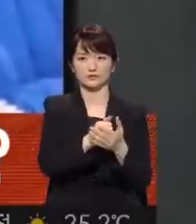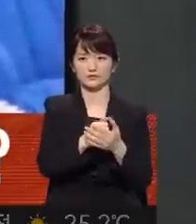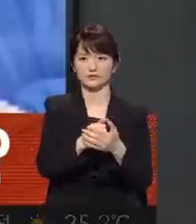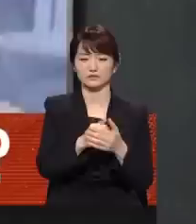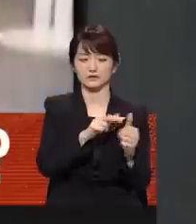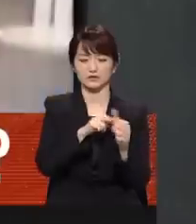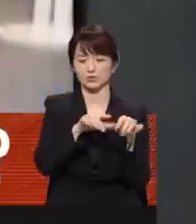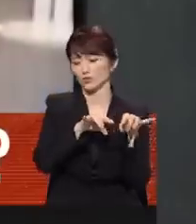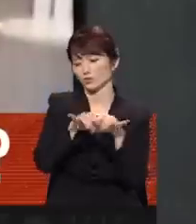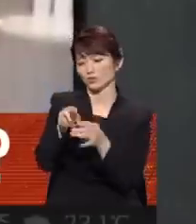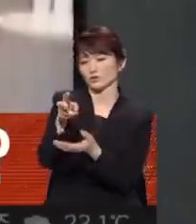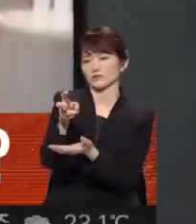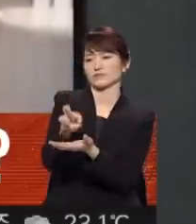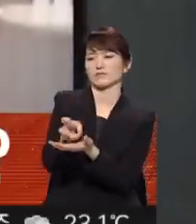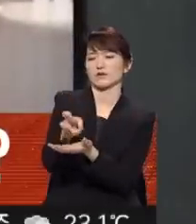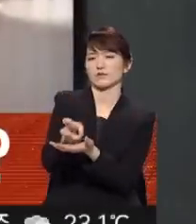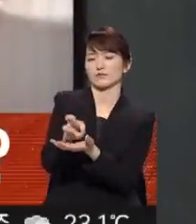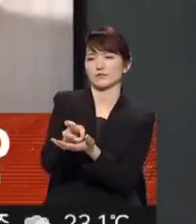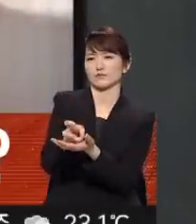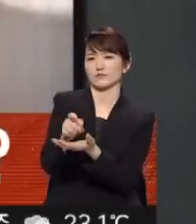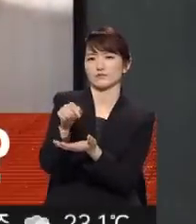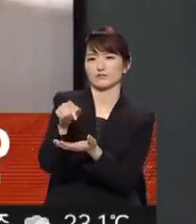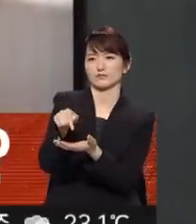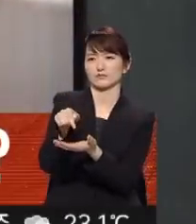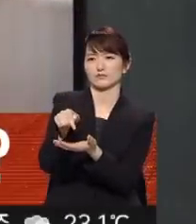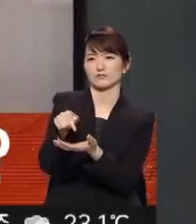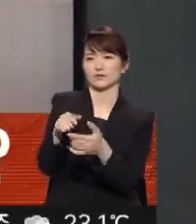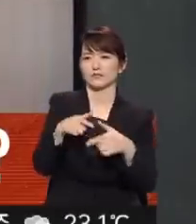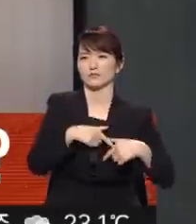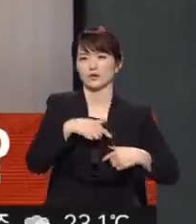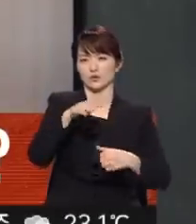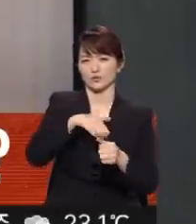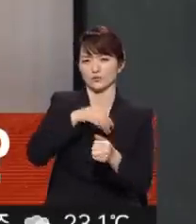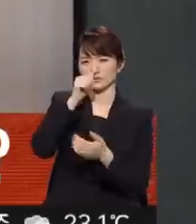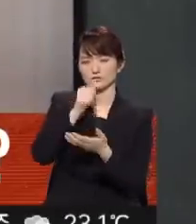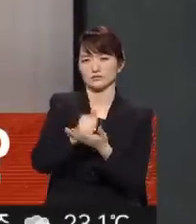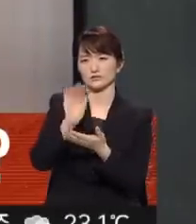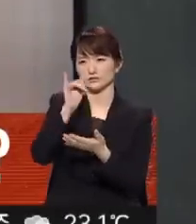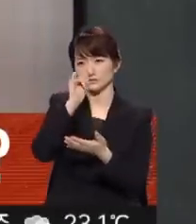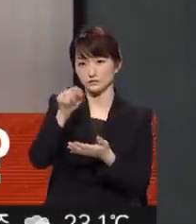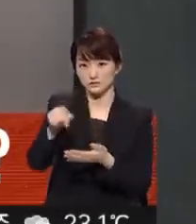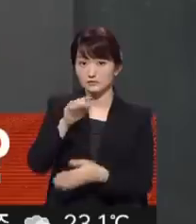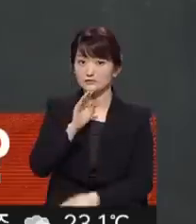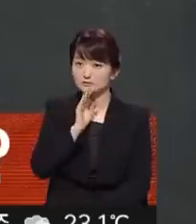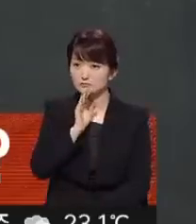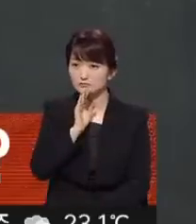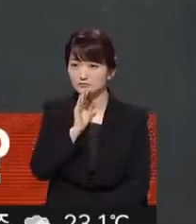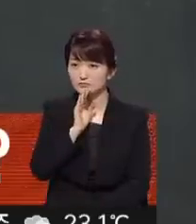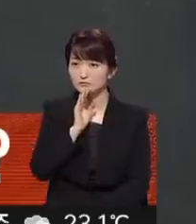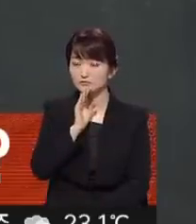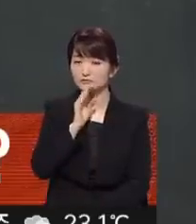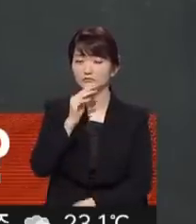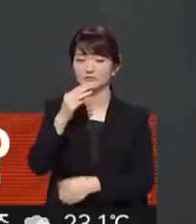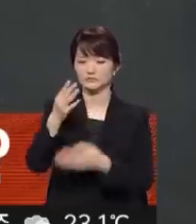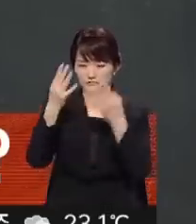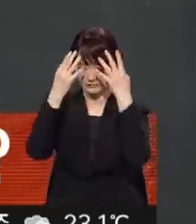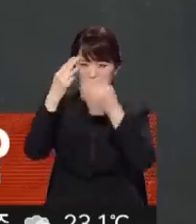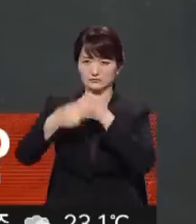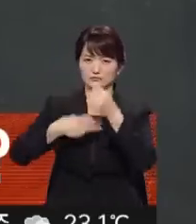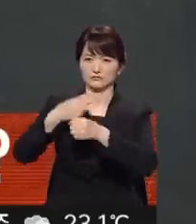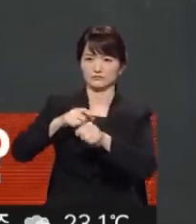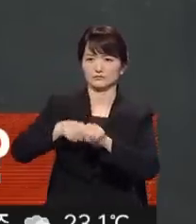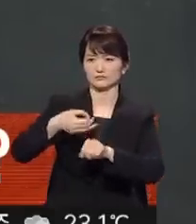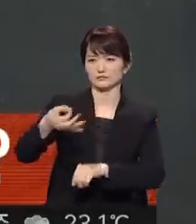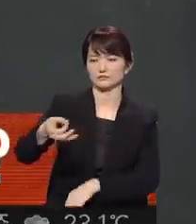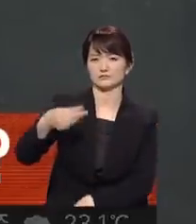정보통신망에서 공개를 했거든요. 정보통신망법상의 명예훼손죄가 성립할 수 있어요. 아이고야. 그게 사실이라 하더라도 3년 이하의 징역, 3천만